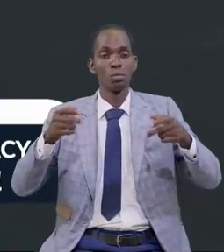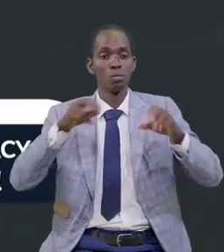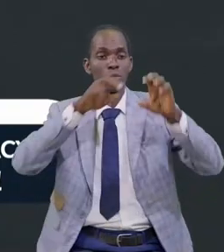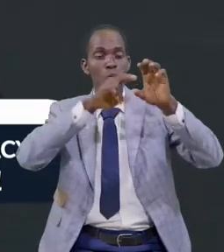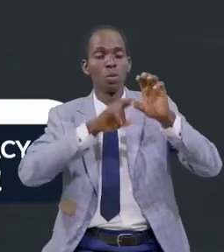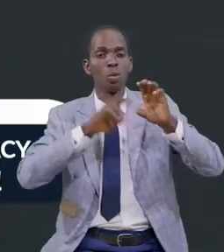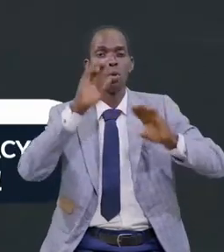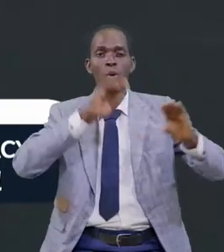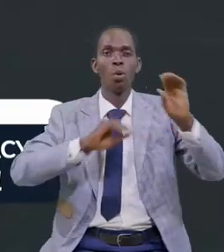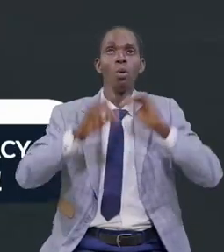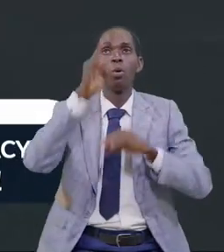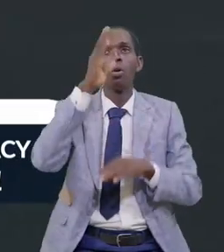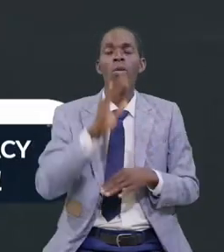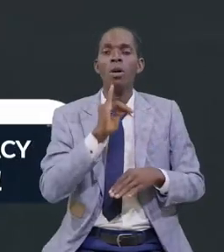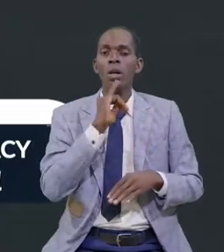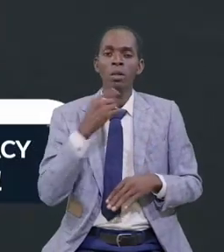est